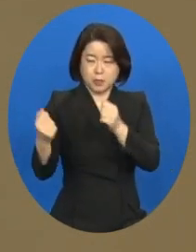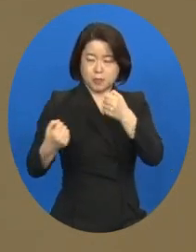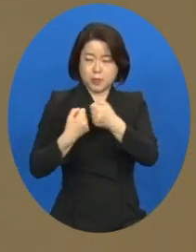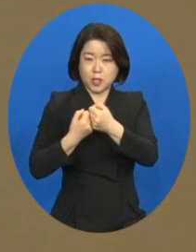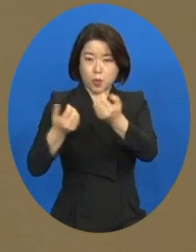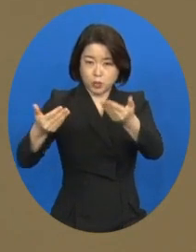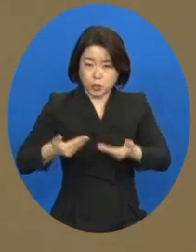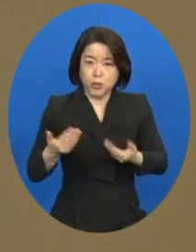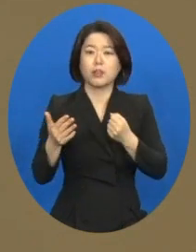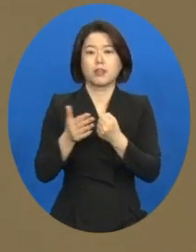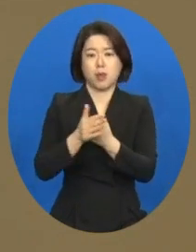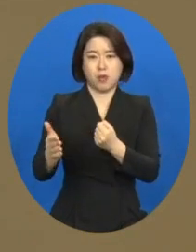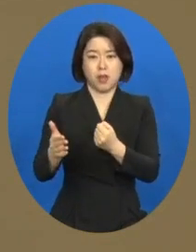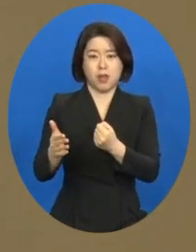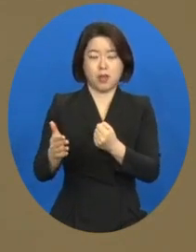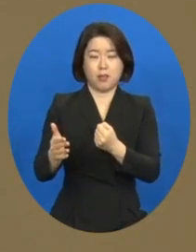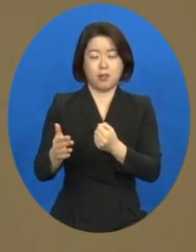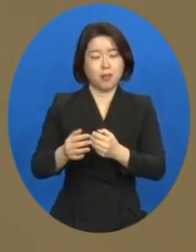싸우셨기 때문에